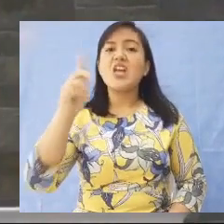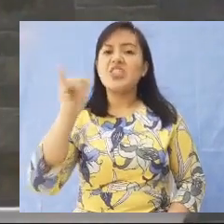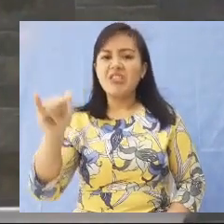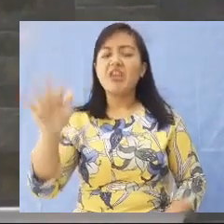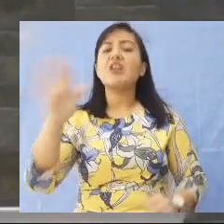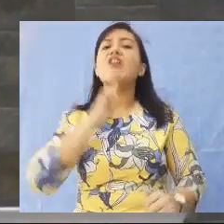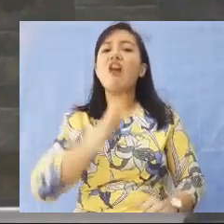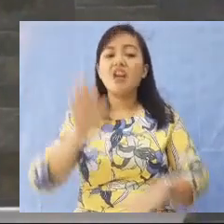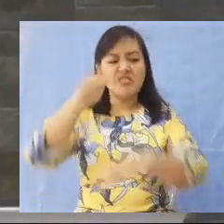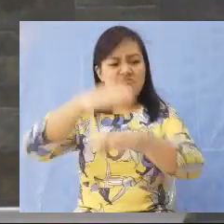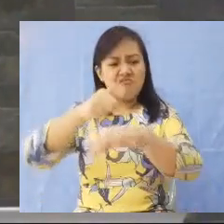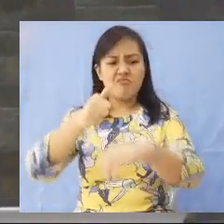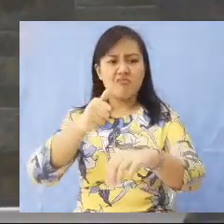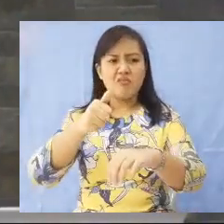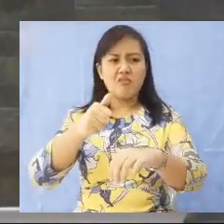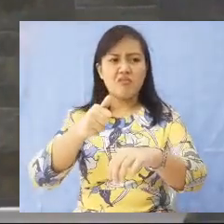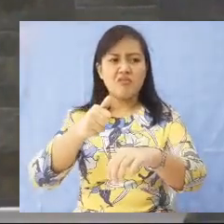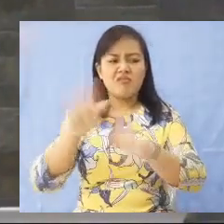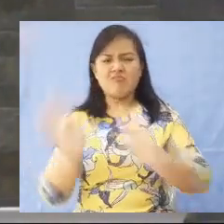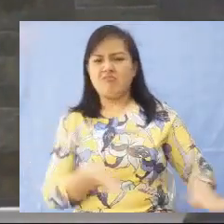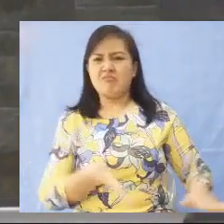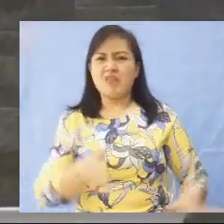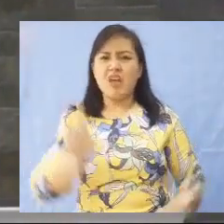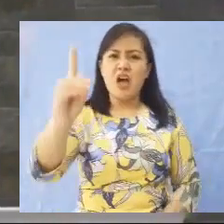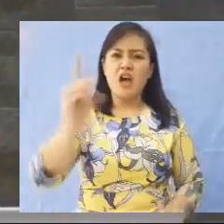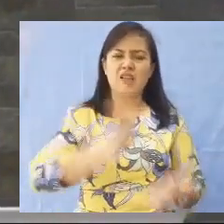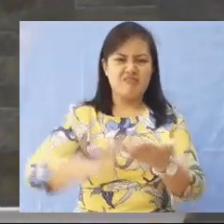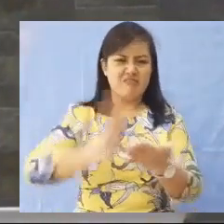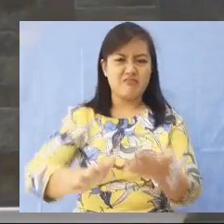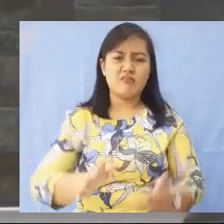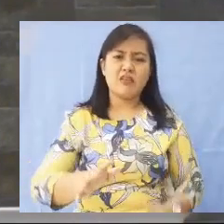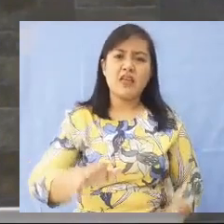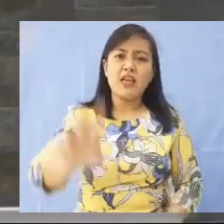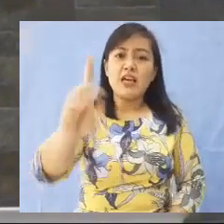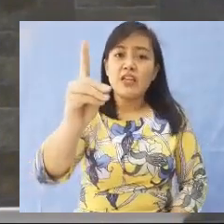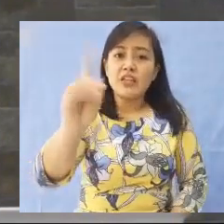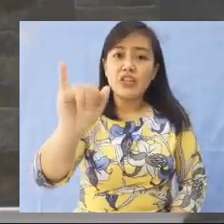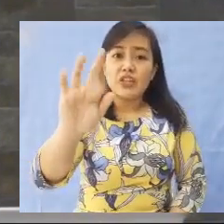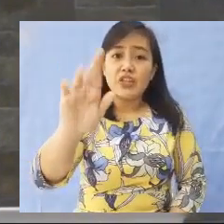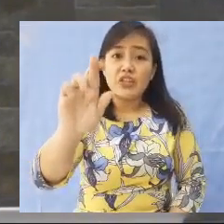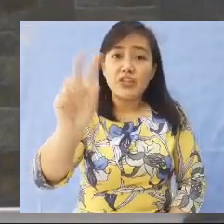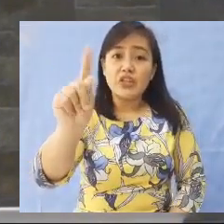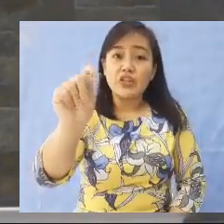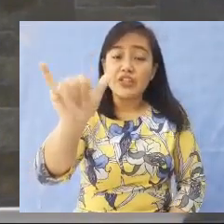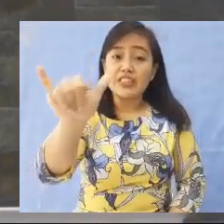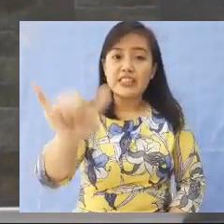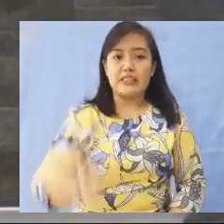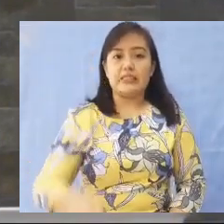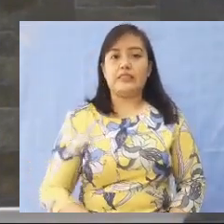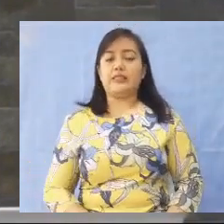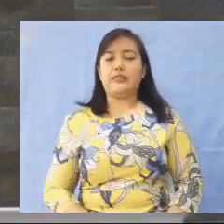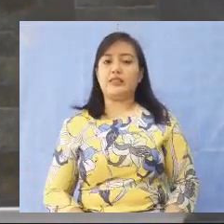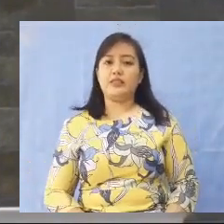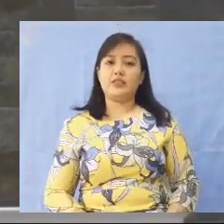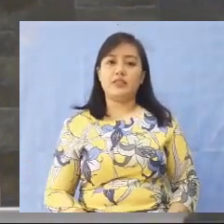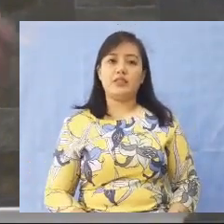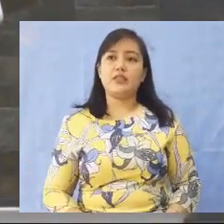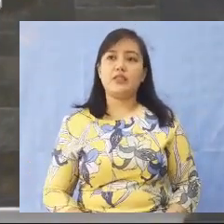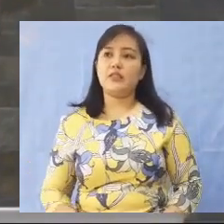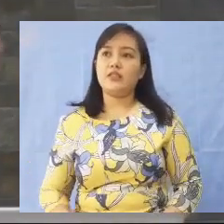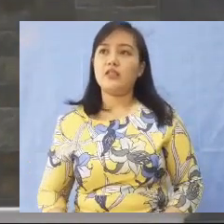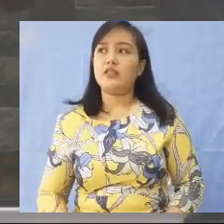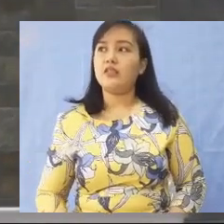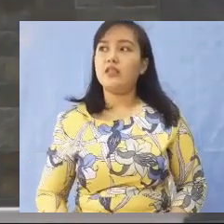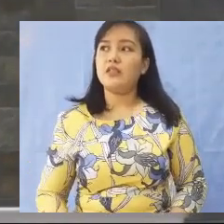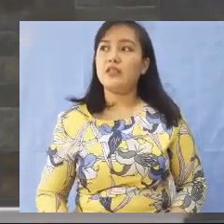yun. Alam niyo po kung bakit? Sapagkat ang tingin ng mga Hudyo sa mga Samaritano ay mga